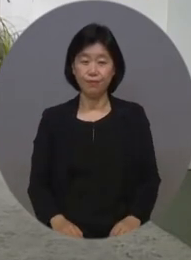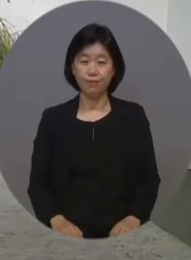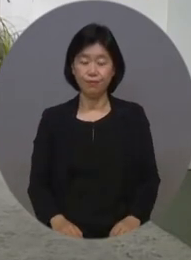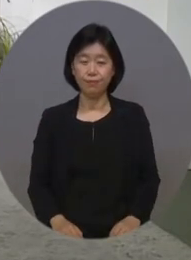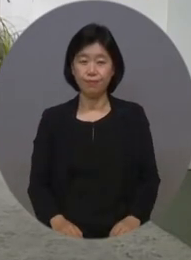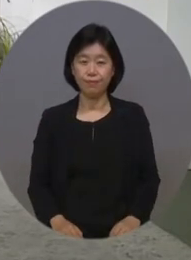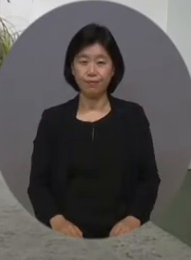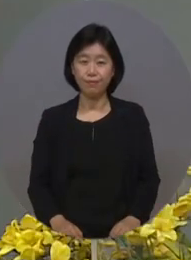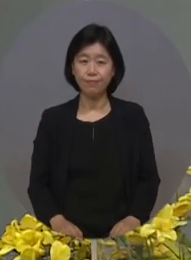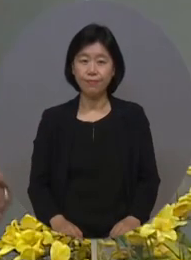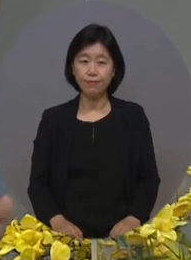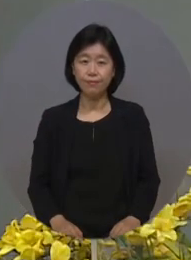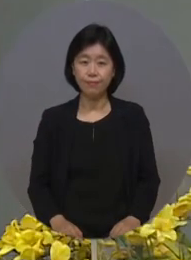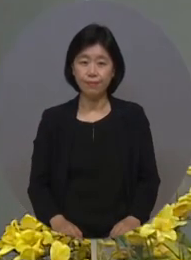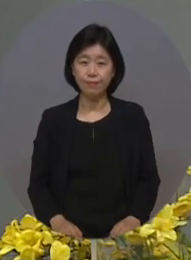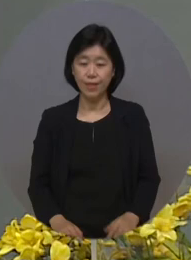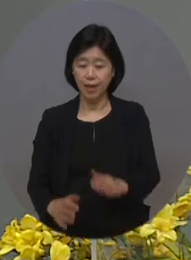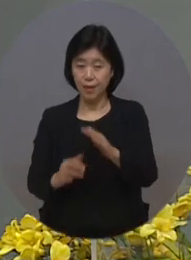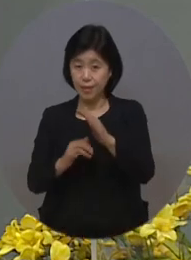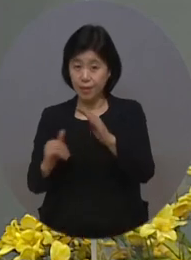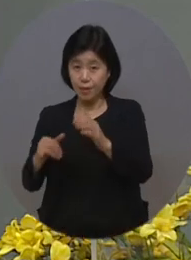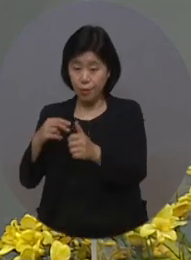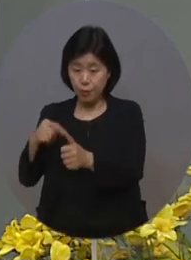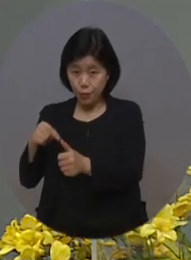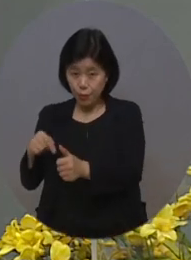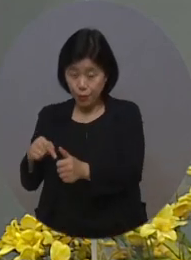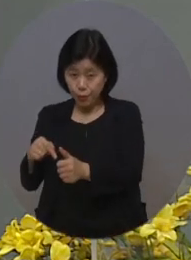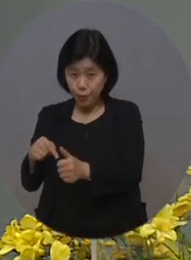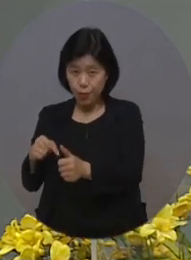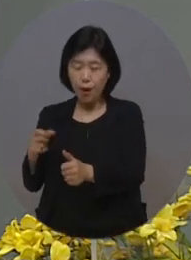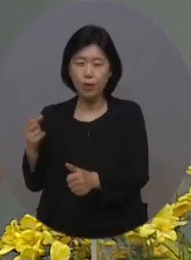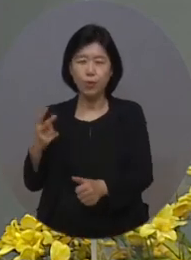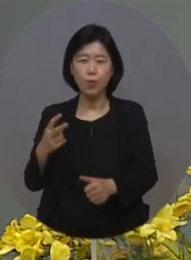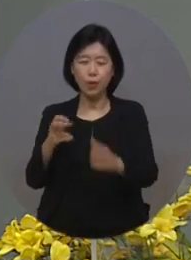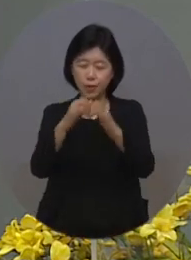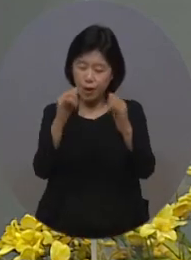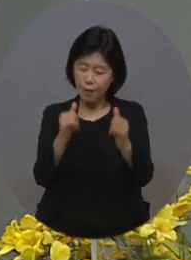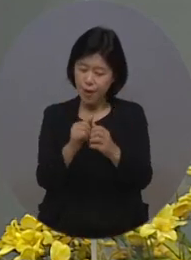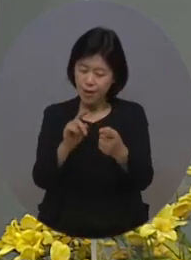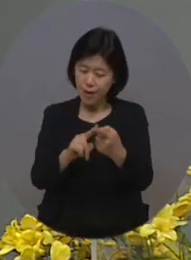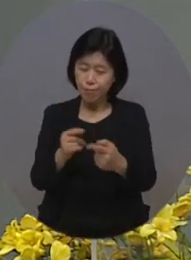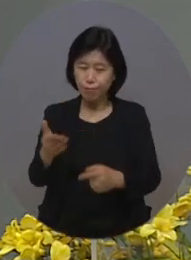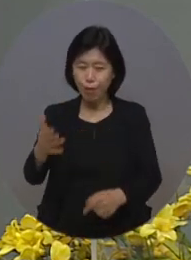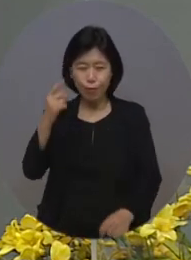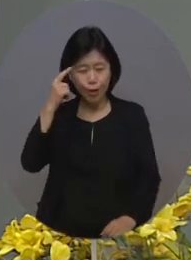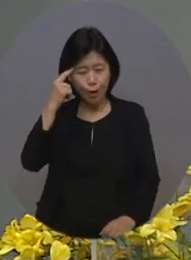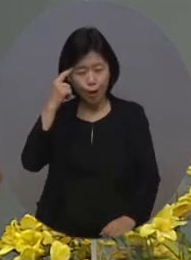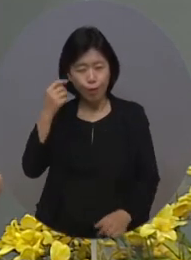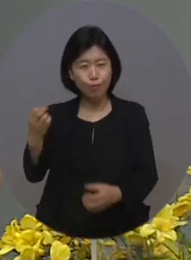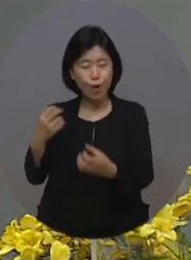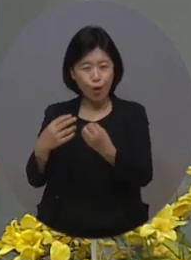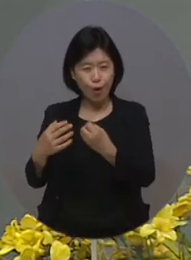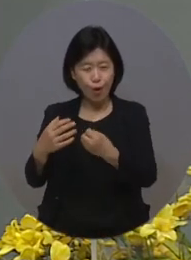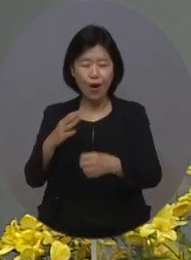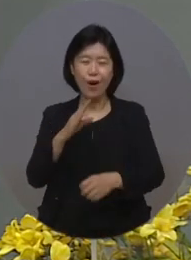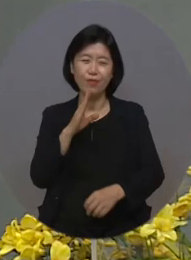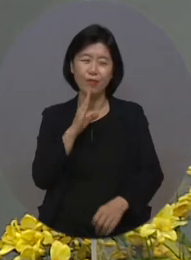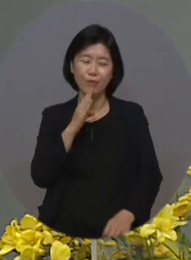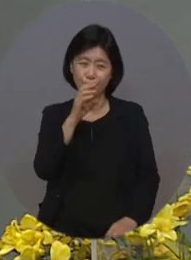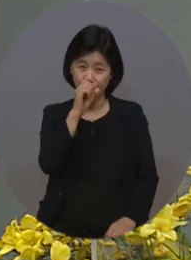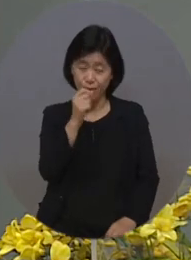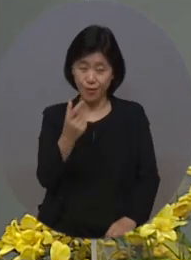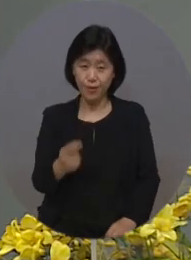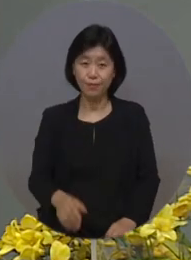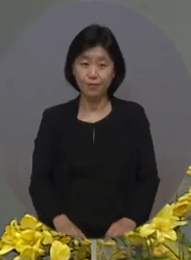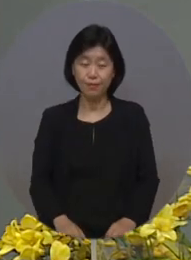이 나오면서 자체적인 때 사회적인 부분도 까지 나왔네요 그때 어디든 님 어떻게 지사님 이라는 위치가